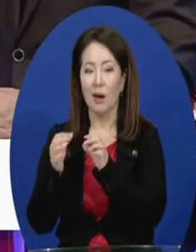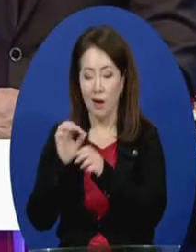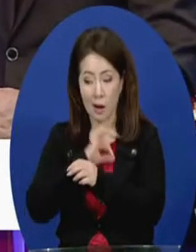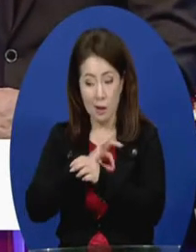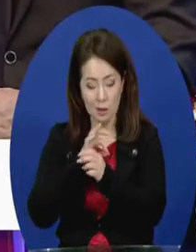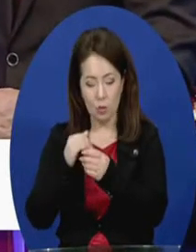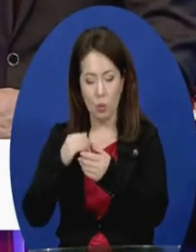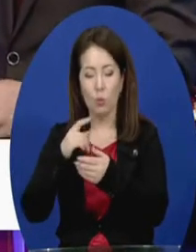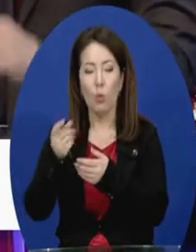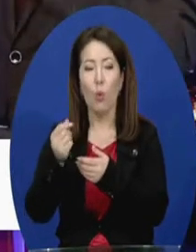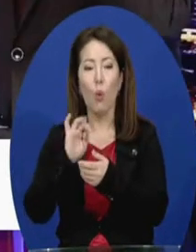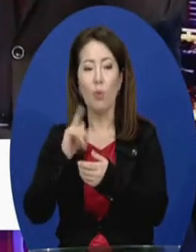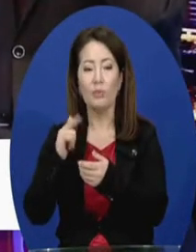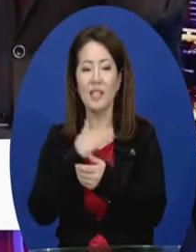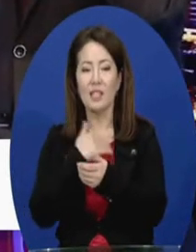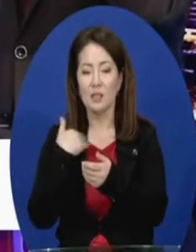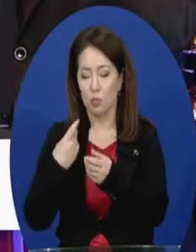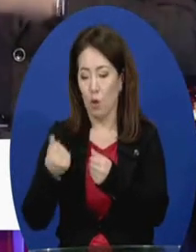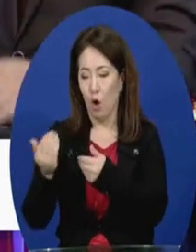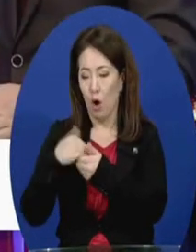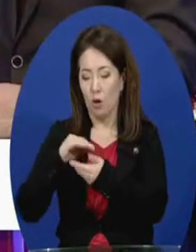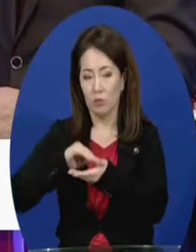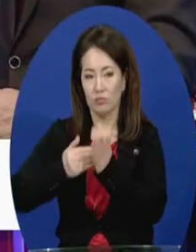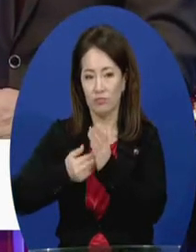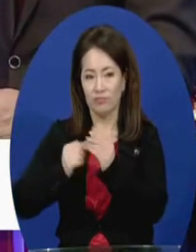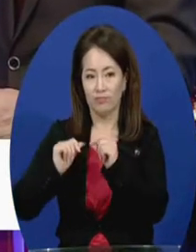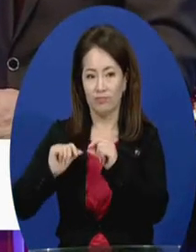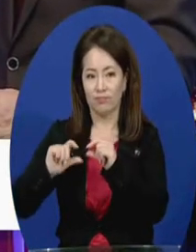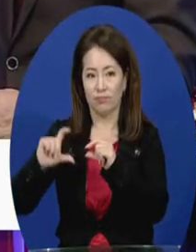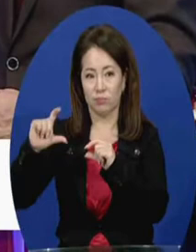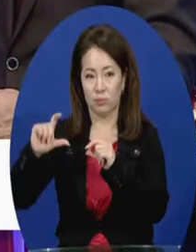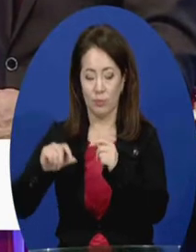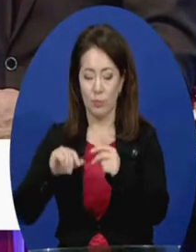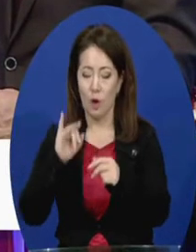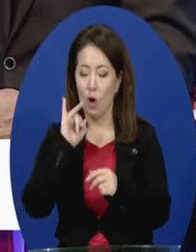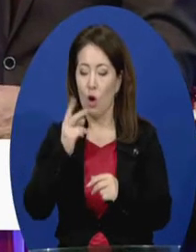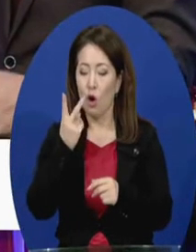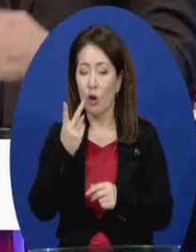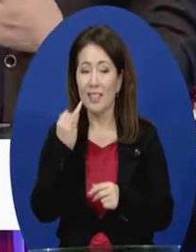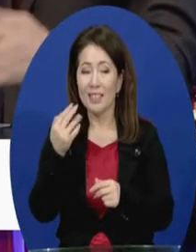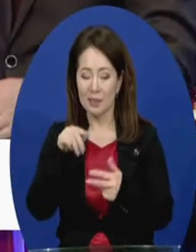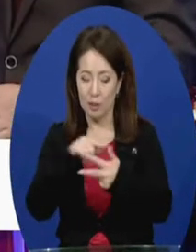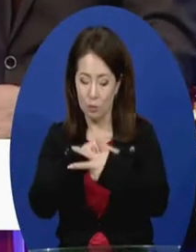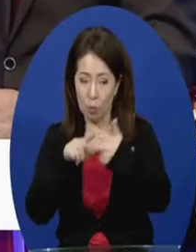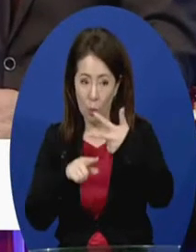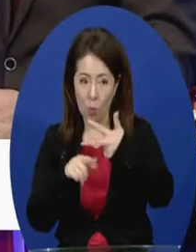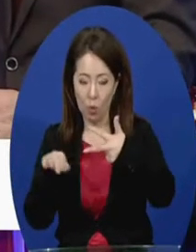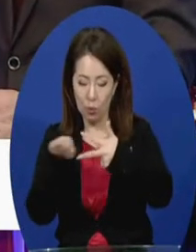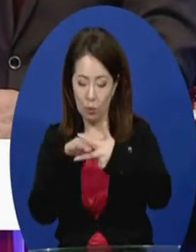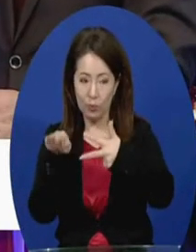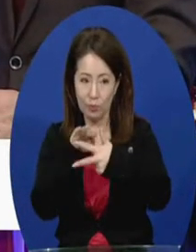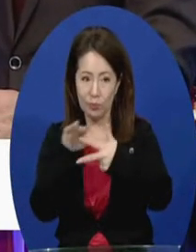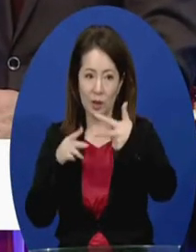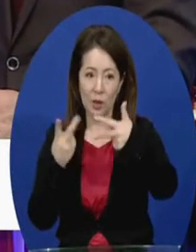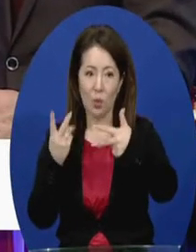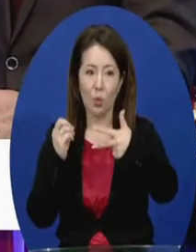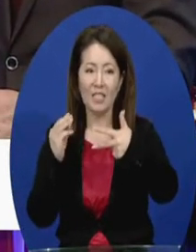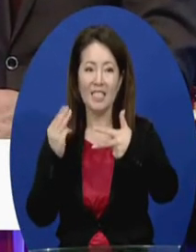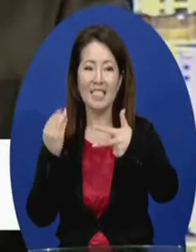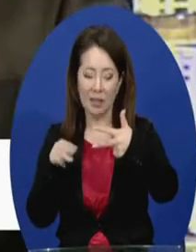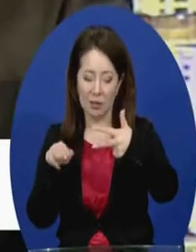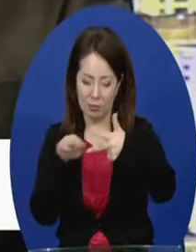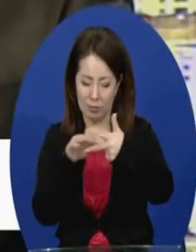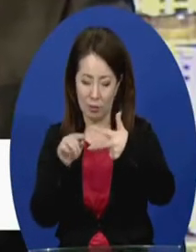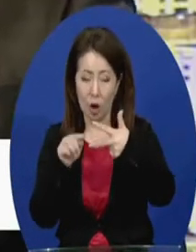хувьцаа эзэмшигчтэй орлого өсөж байгаа юм. За бид энэ 2 их найдыг 3 хувааж гаргаж байна. 3 транштай буюу 3 хувааштай. За